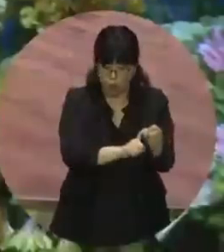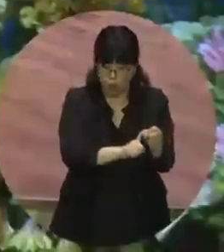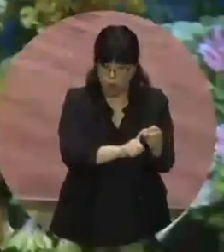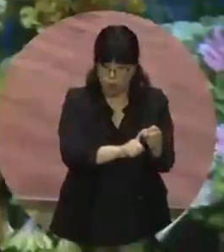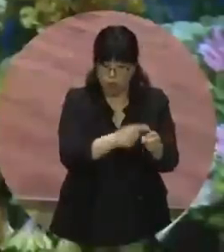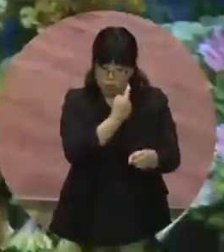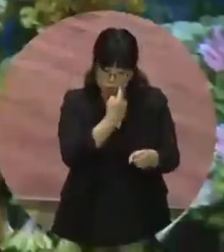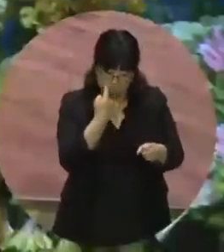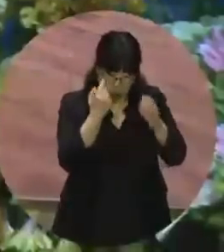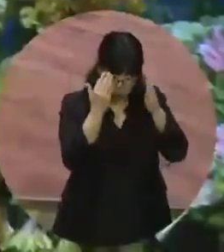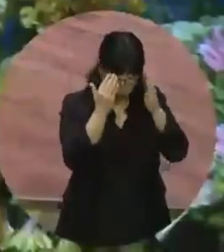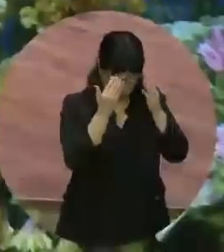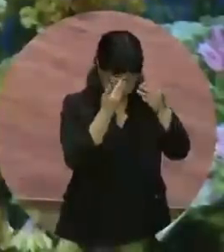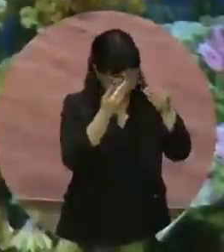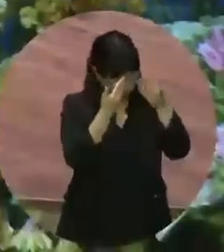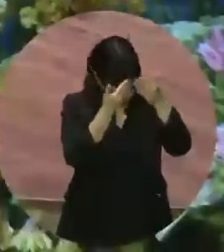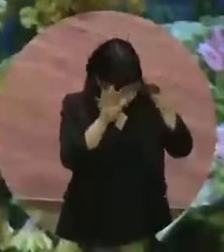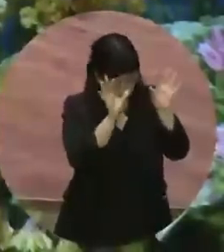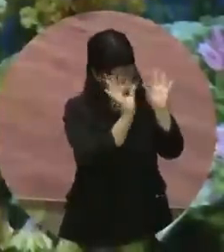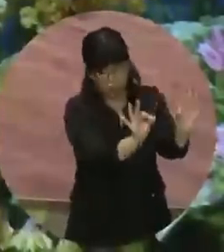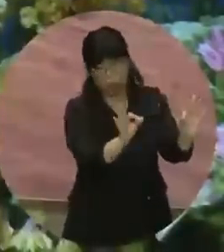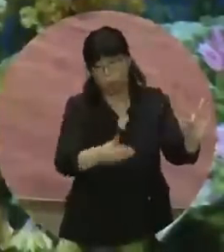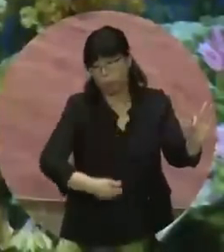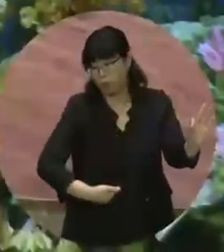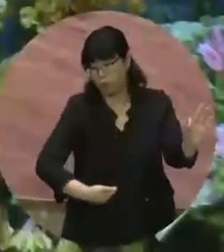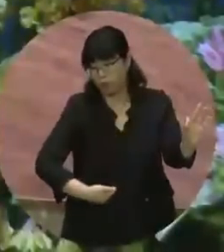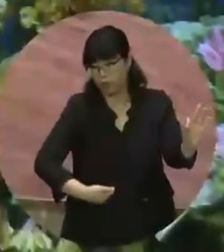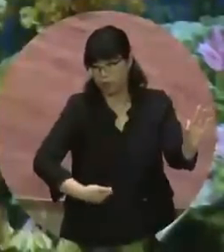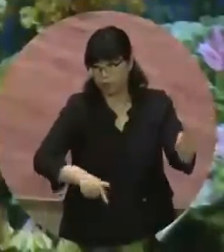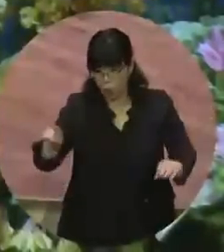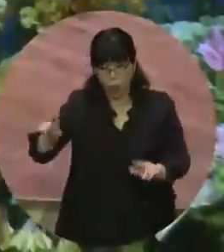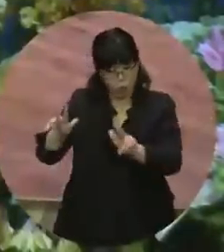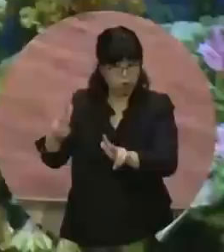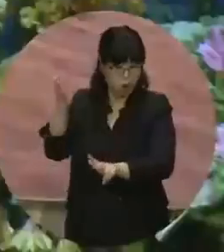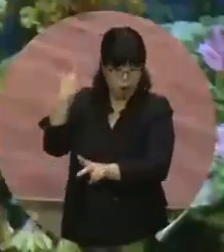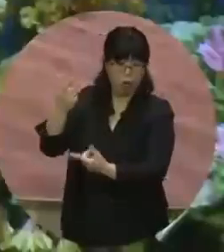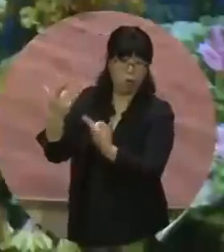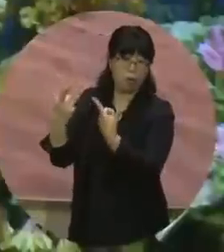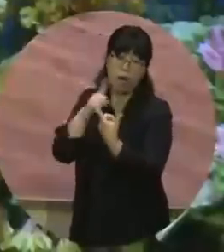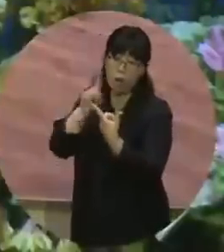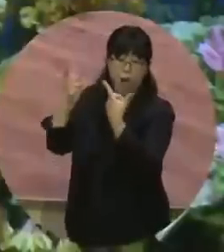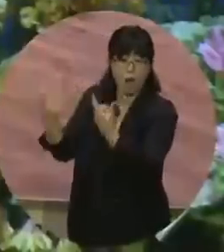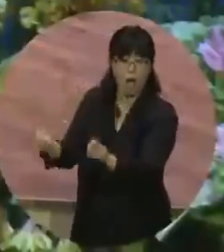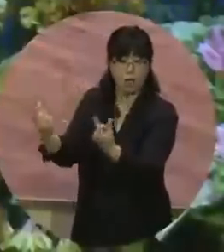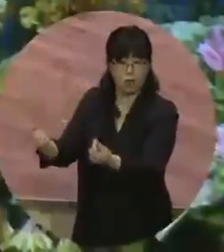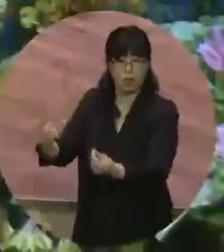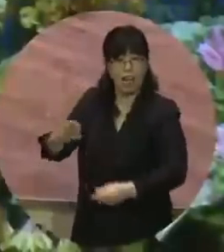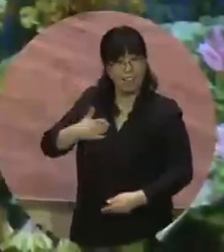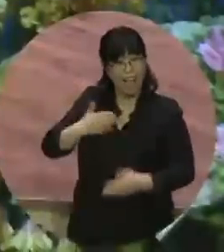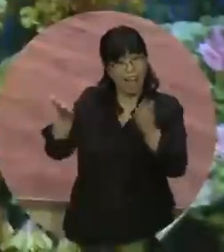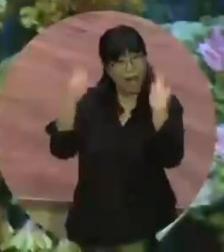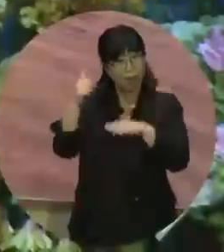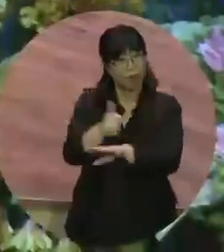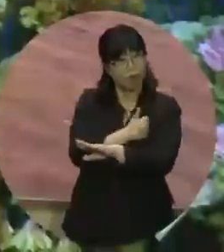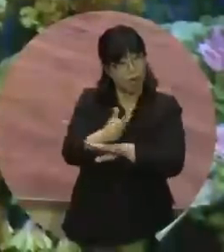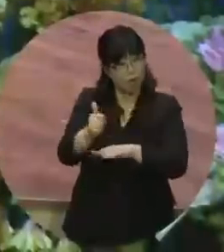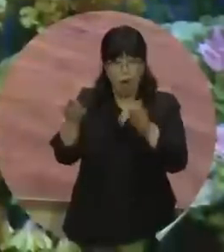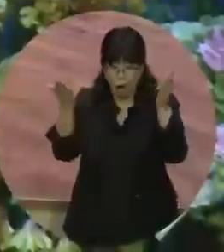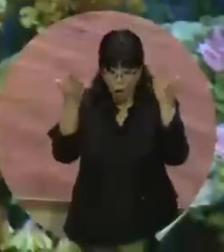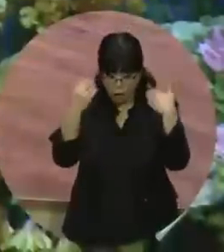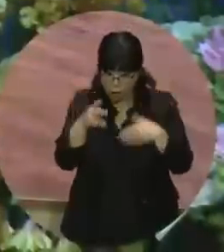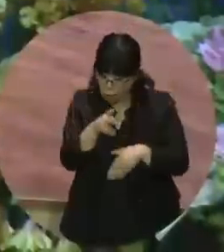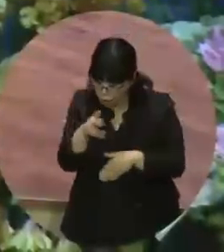학교도 교회라. 학교도 우리에게는 교회다. 그럼 우리 뭐 사업하는 분들은 내 사업장도 뭐요?